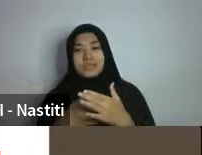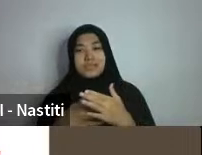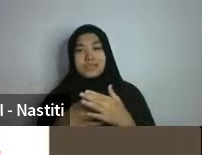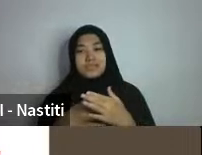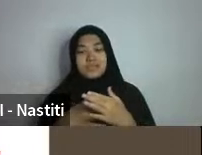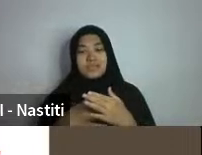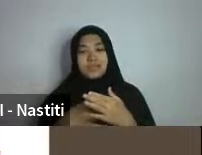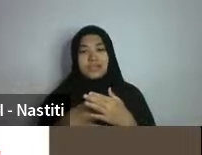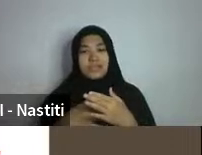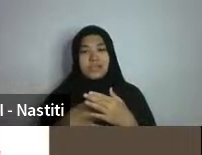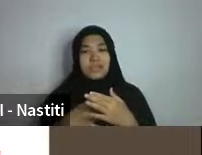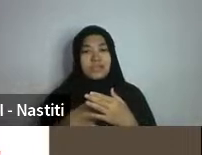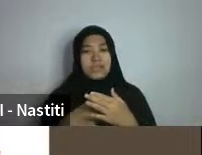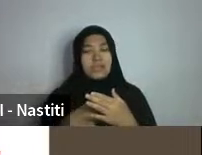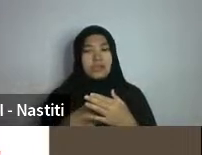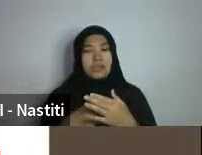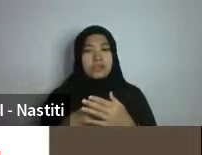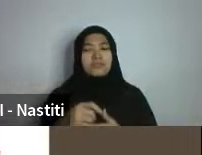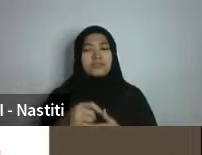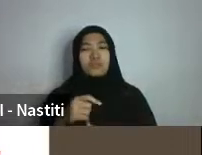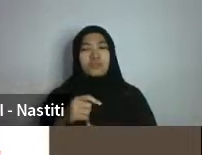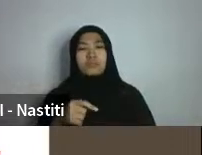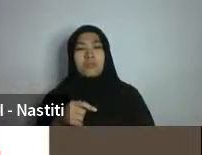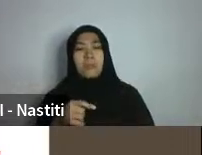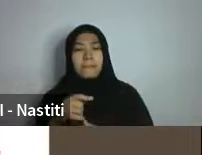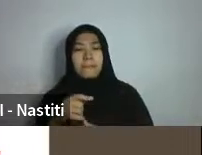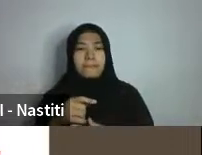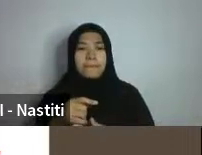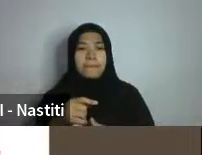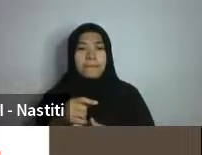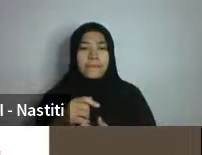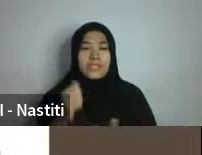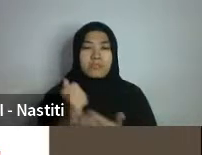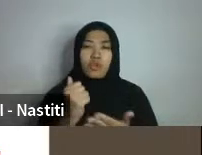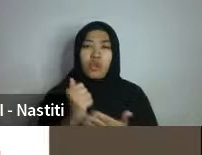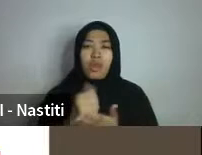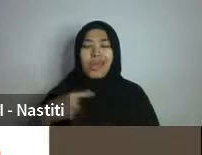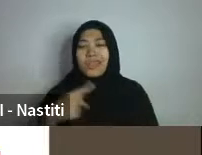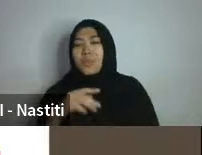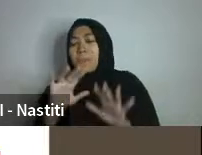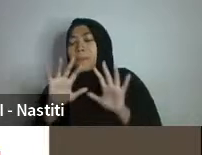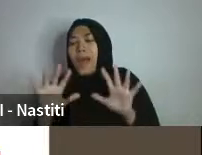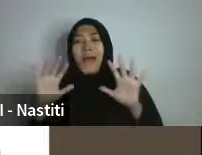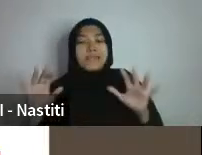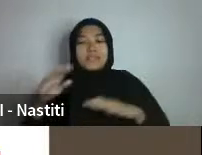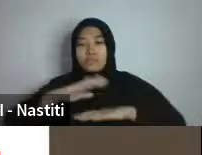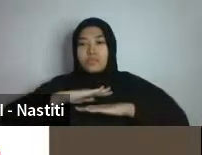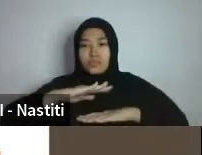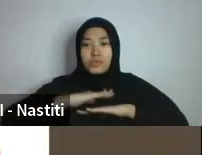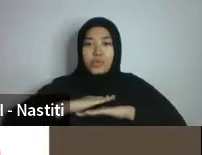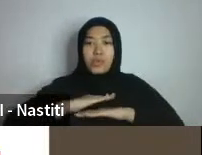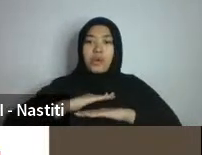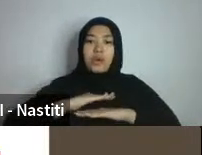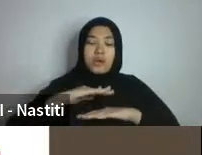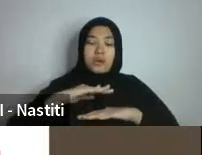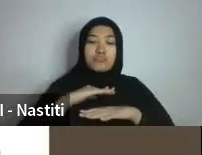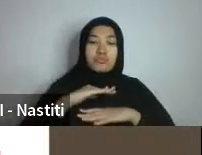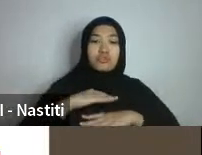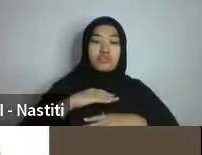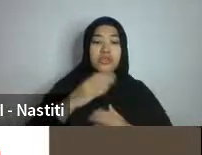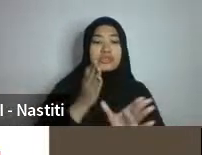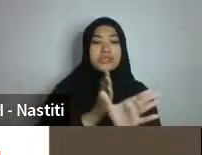Padahal kita sangat membutuhkan psikolog, tapi psikolog nyaris tidak ada, tidak ada ya di puskesmas.